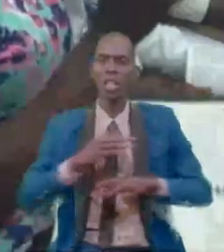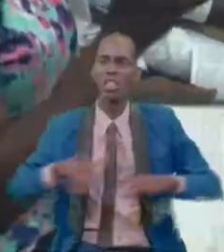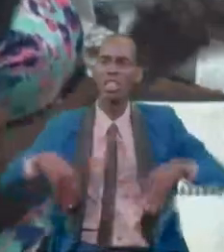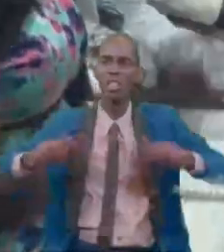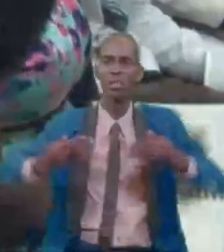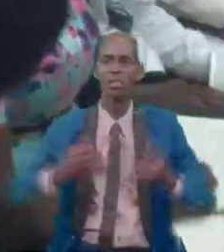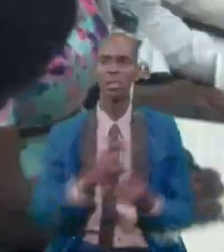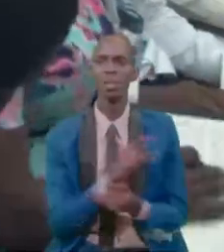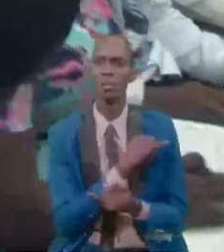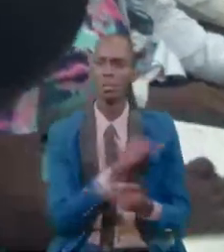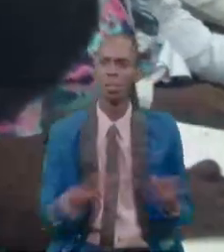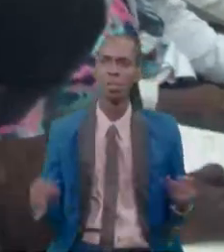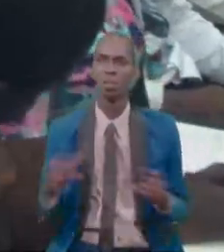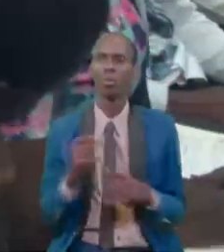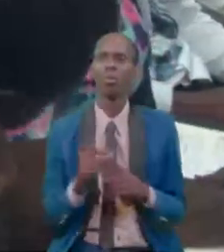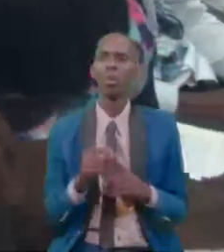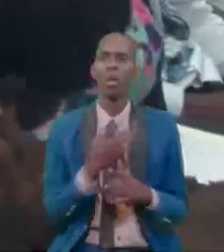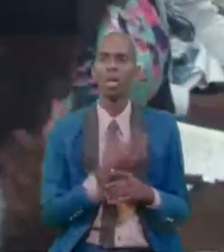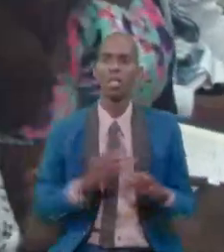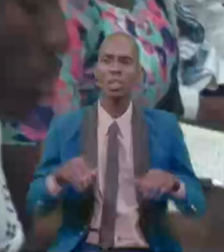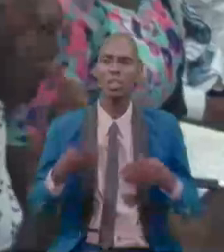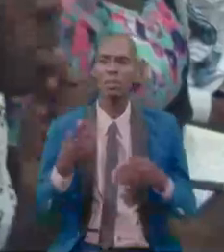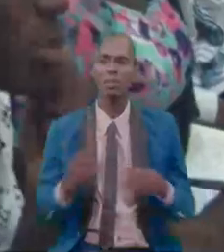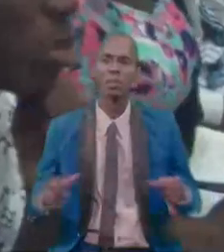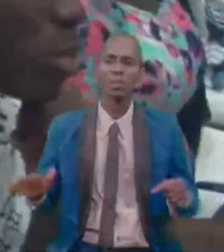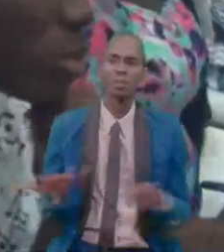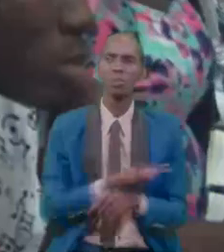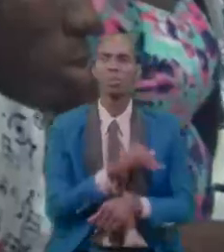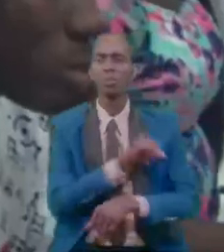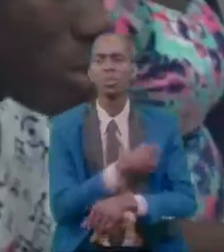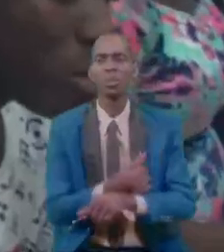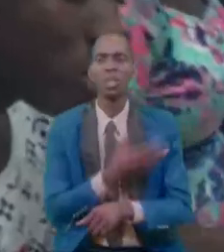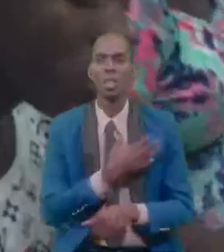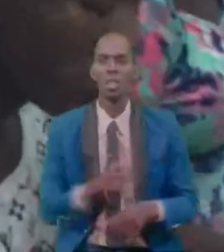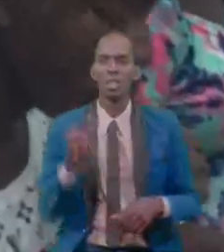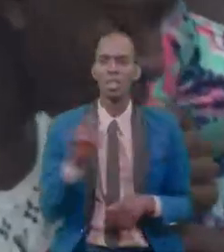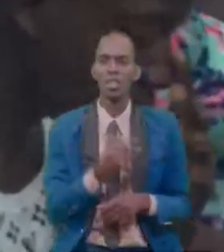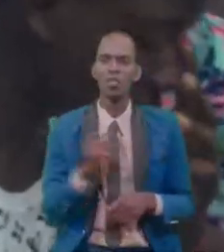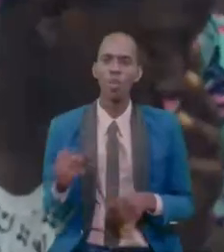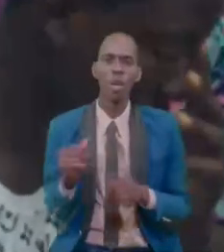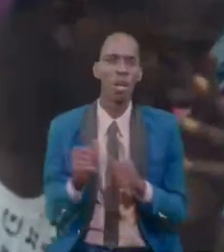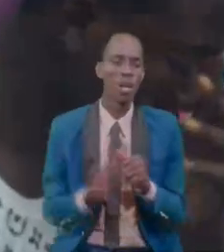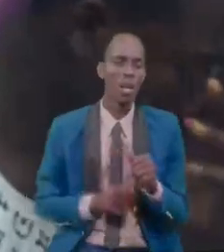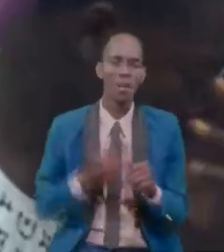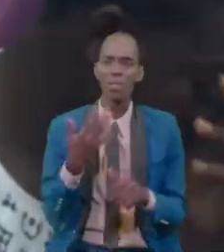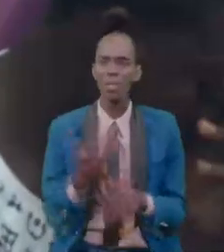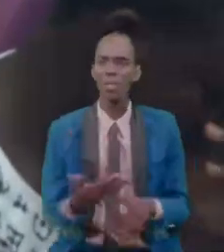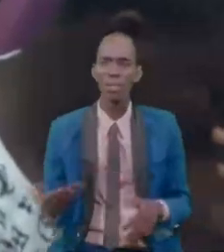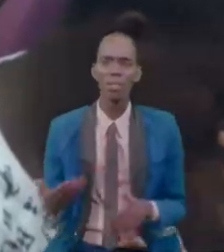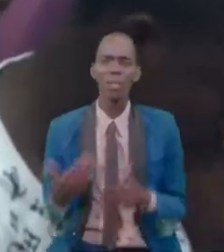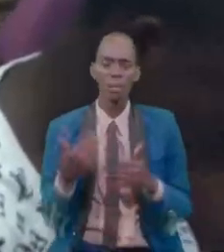il déclare la parole finale, il déclare l'autorité finale. Donc,